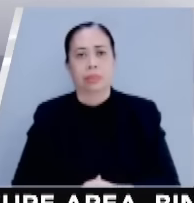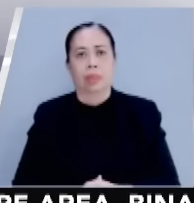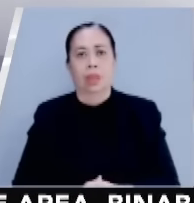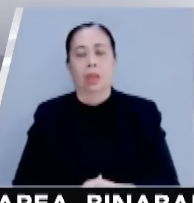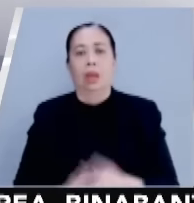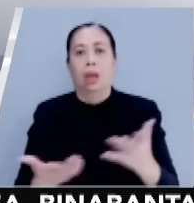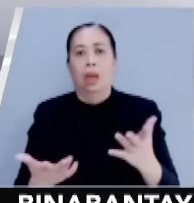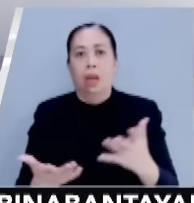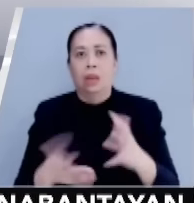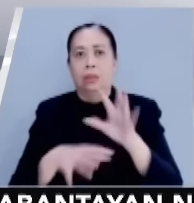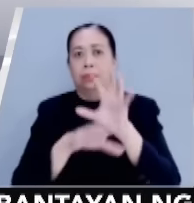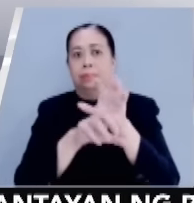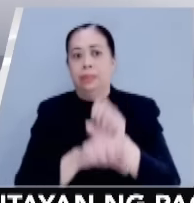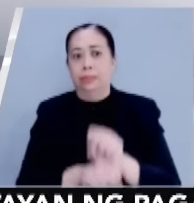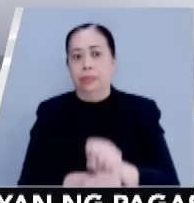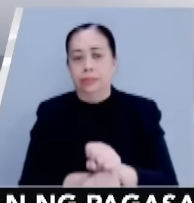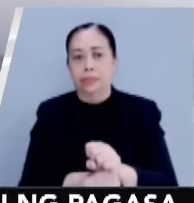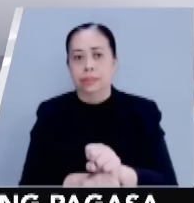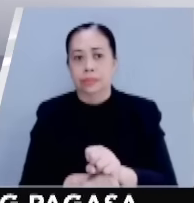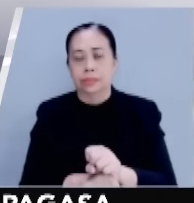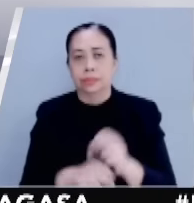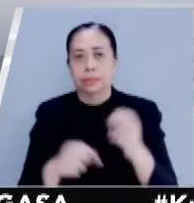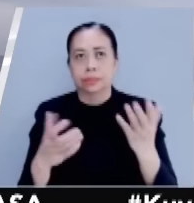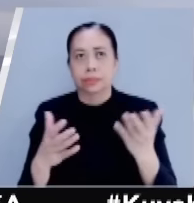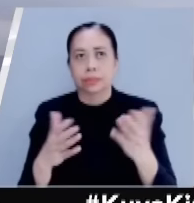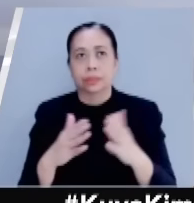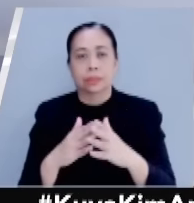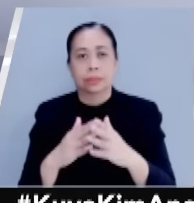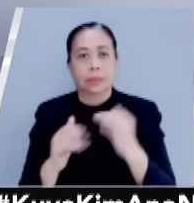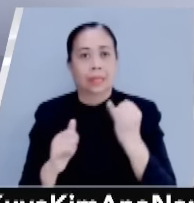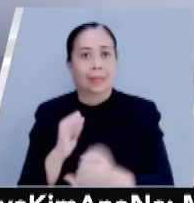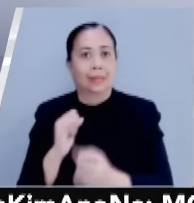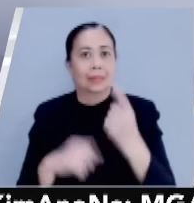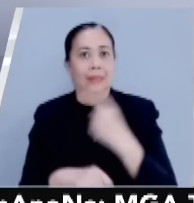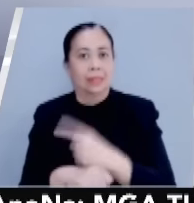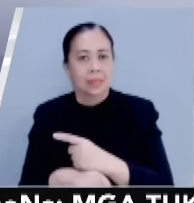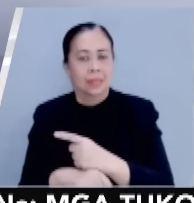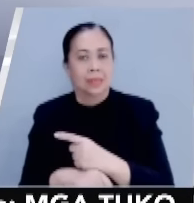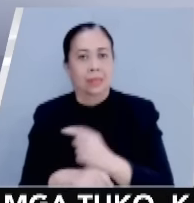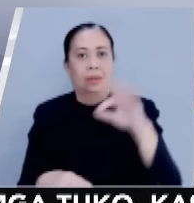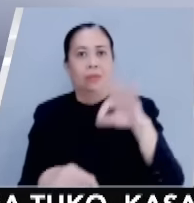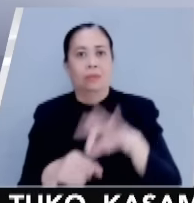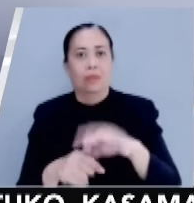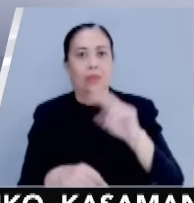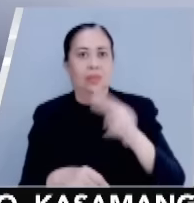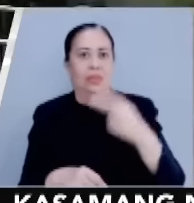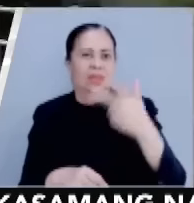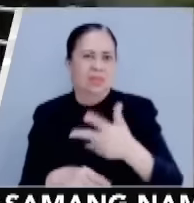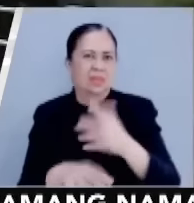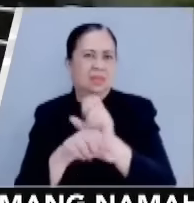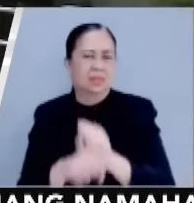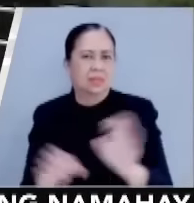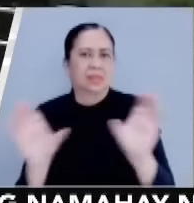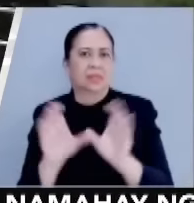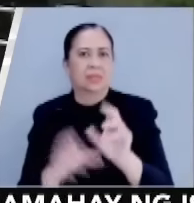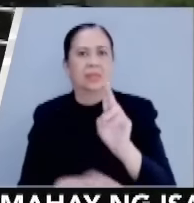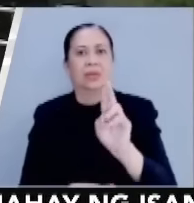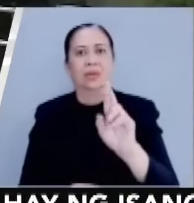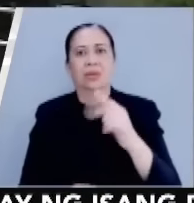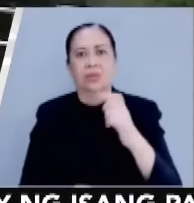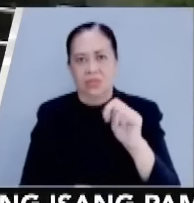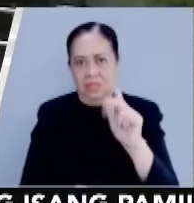practice has been on the last day to take it to a vote on second, third reading when it's certified urgent. Sasalang pa